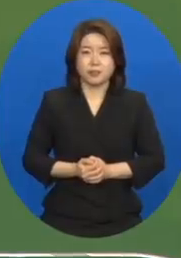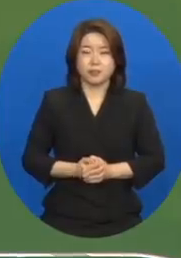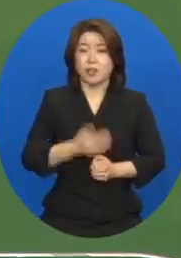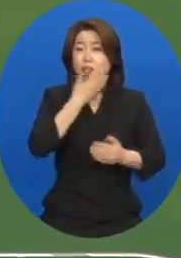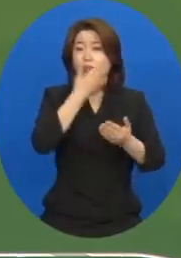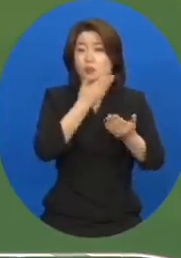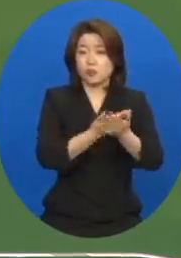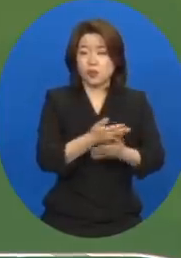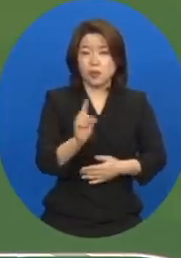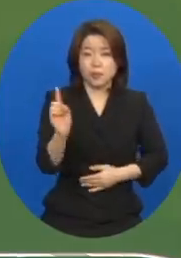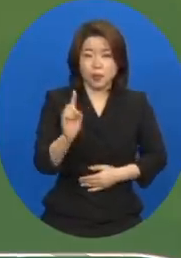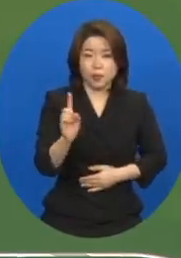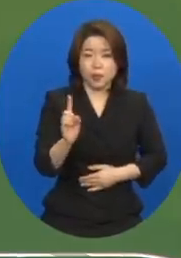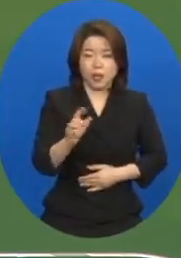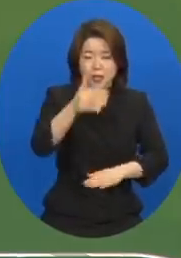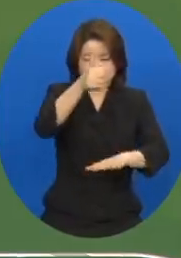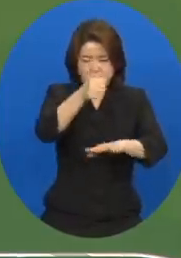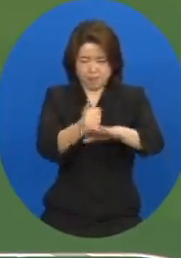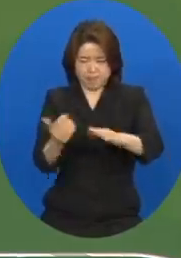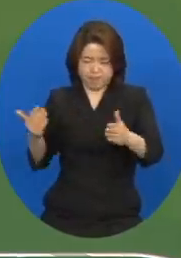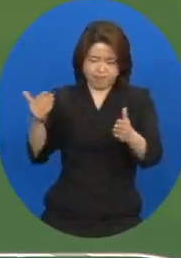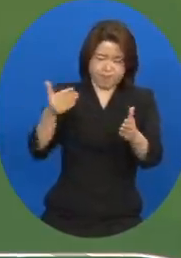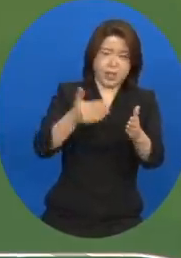중요한 것은 끝까지